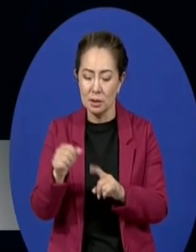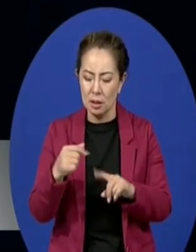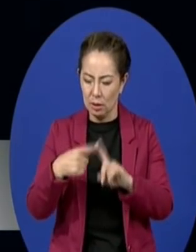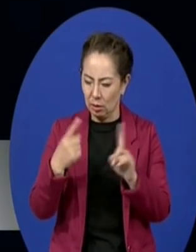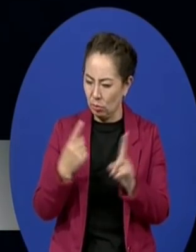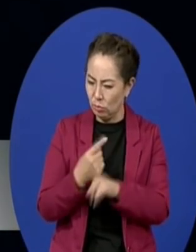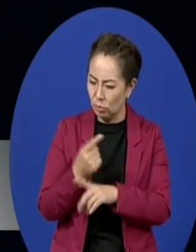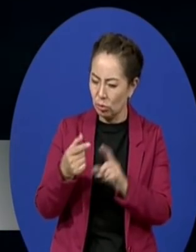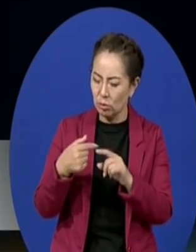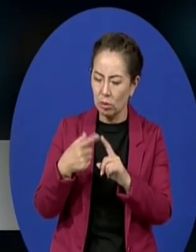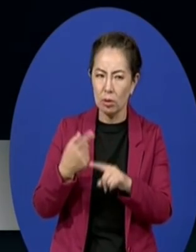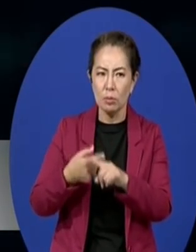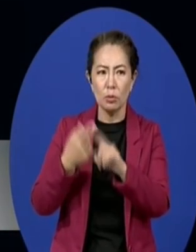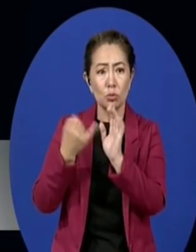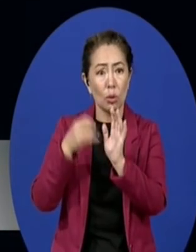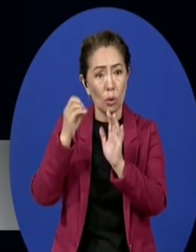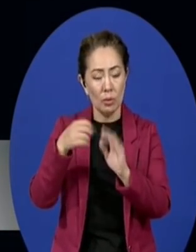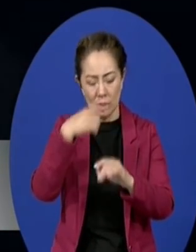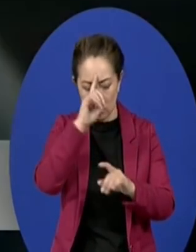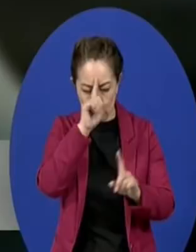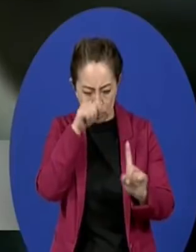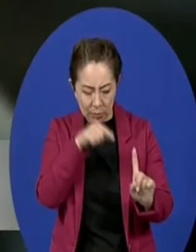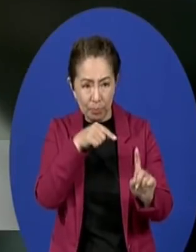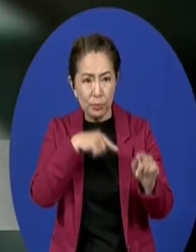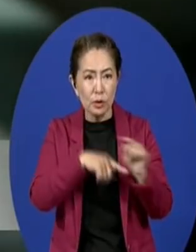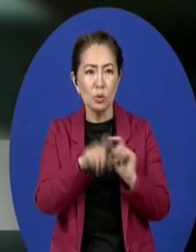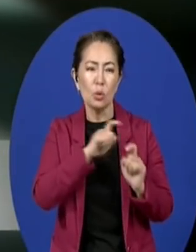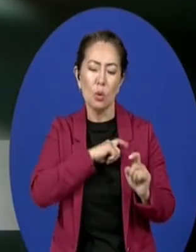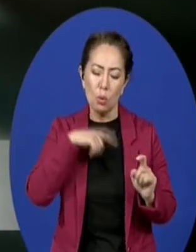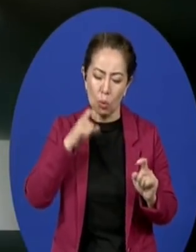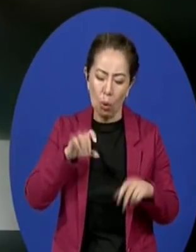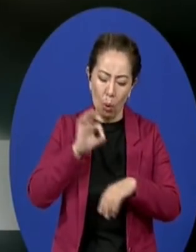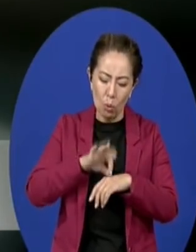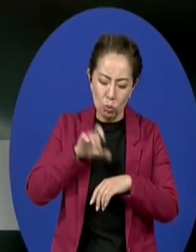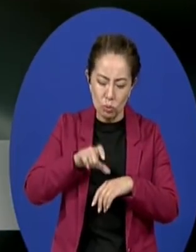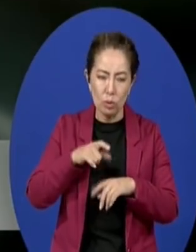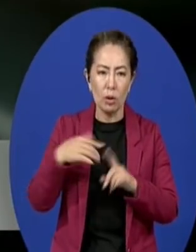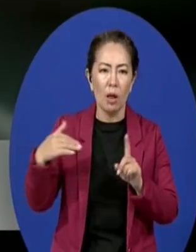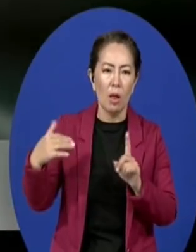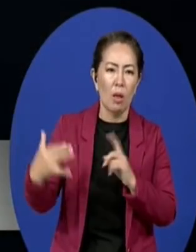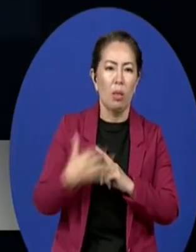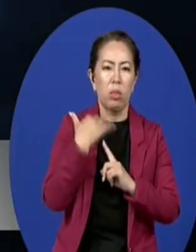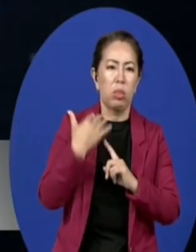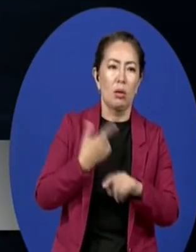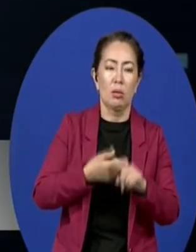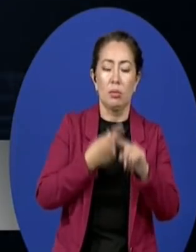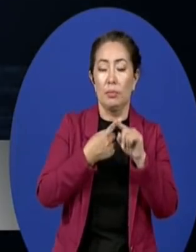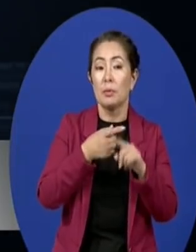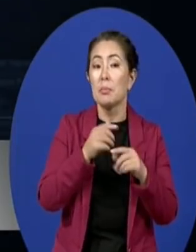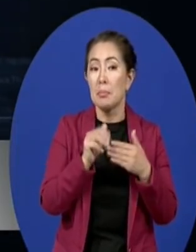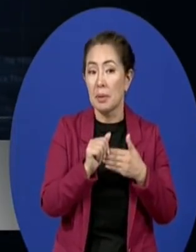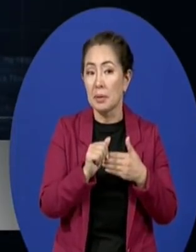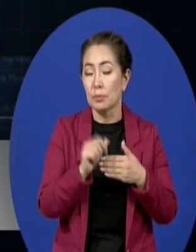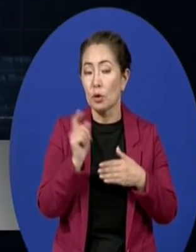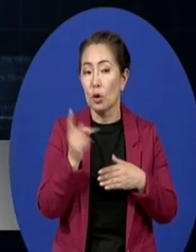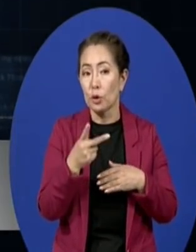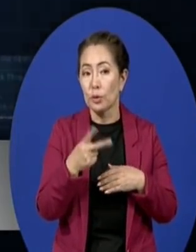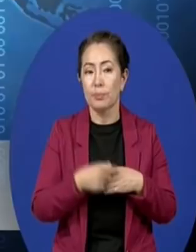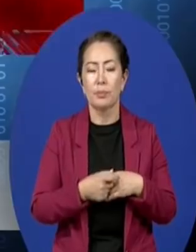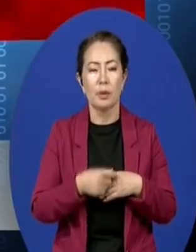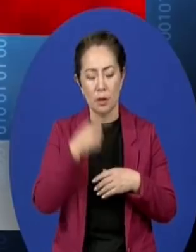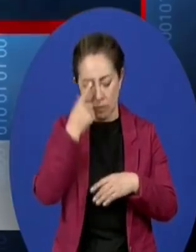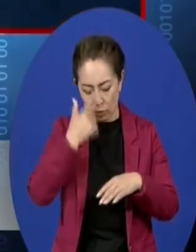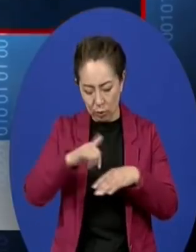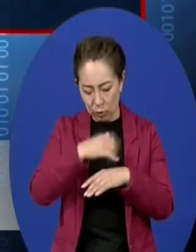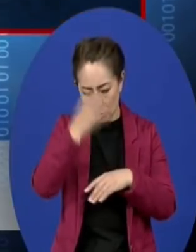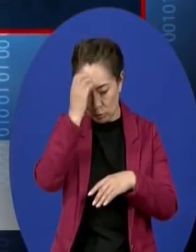хэрэг 600 гаруй хувь өсөхөд эрүүл мэндийн салбар ялангуяа хувь хүн өвчтөн чиглэсэн халдлага нэмэгдсэн байна. Баримт 2. Манай улсын